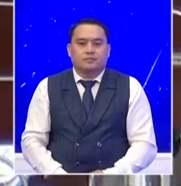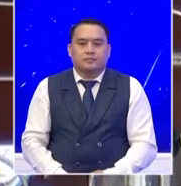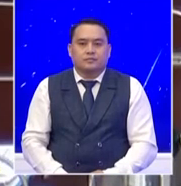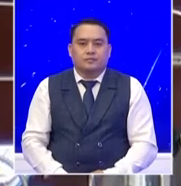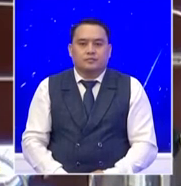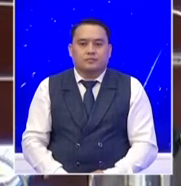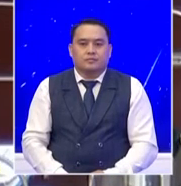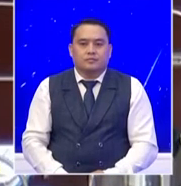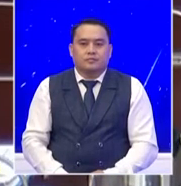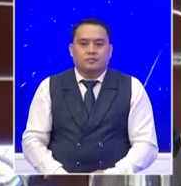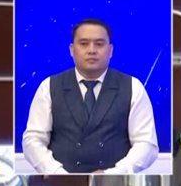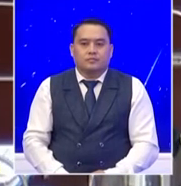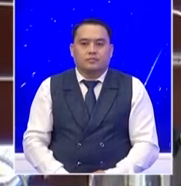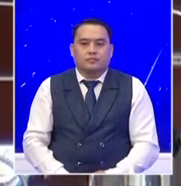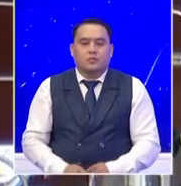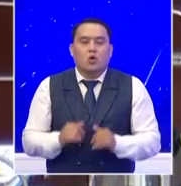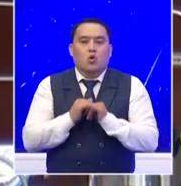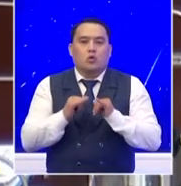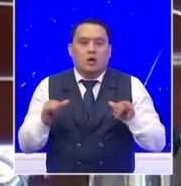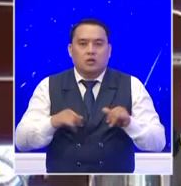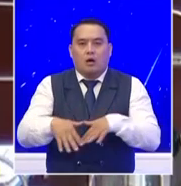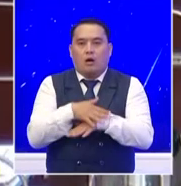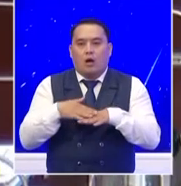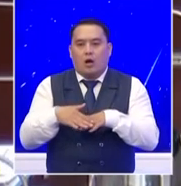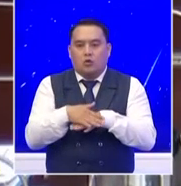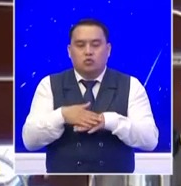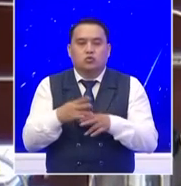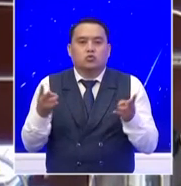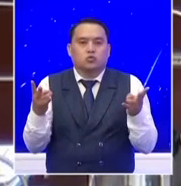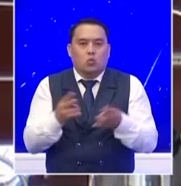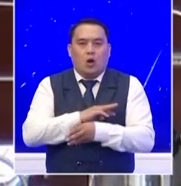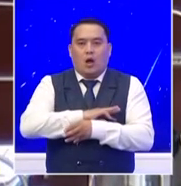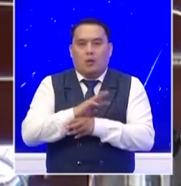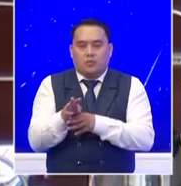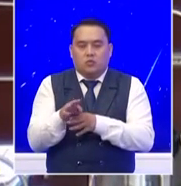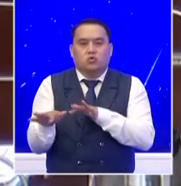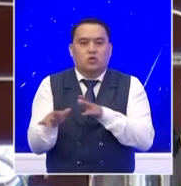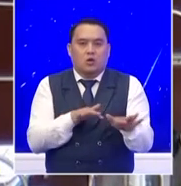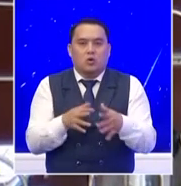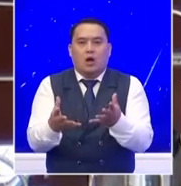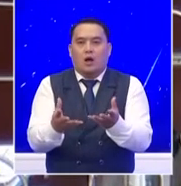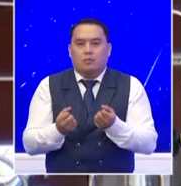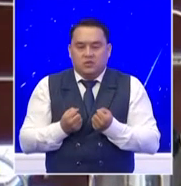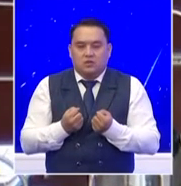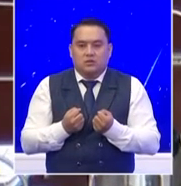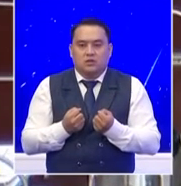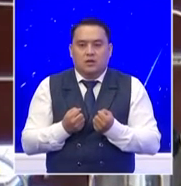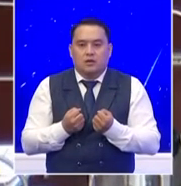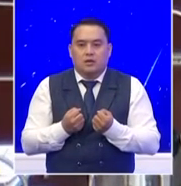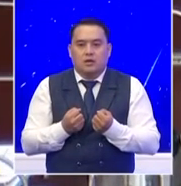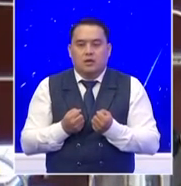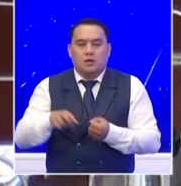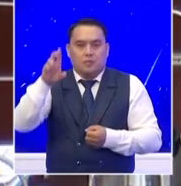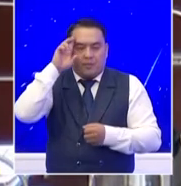Қорғаның құралдарын отандық өндірісін ұлғайту және халық үшін қолжетімді болуын қамтамасыз ету бойынша шаралар қабылдасын. Мүдделі